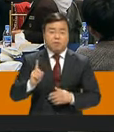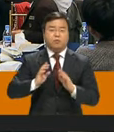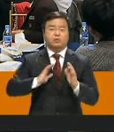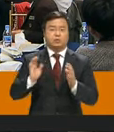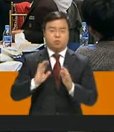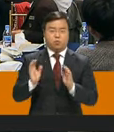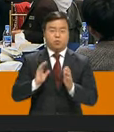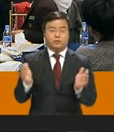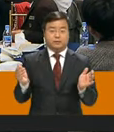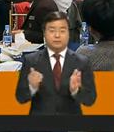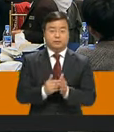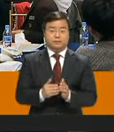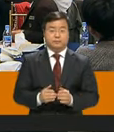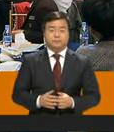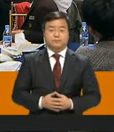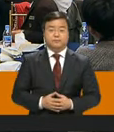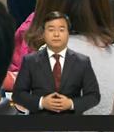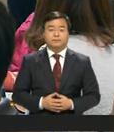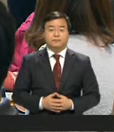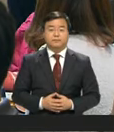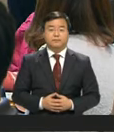벌였습니다. 이은영 기자가 다녀왔습니다.